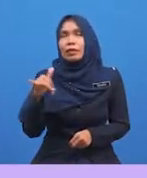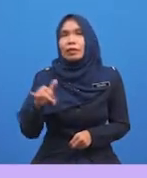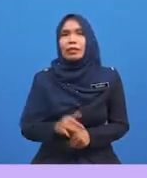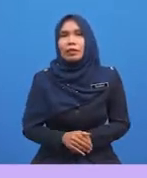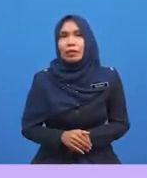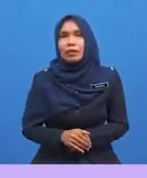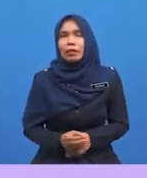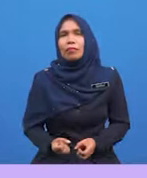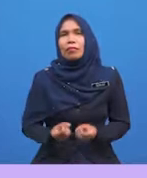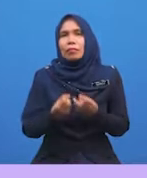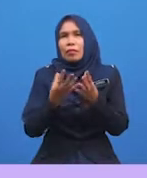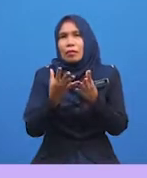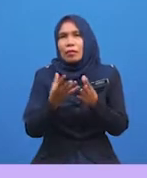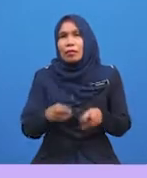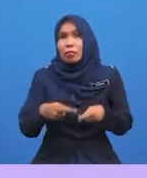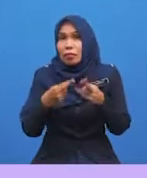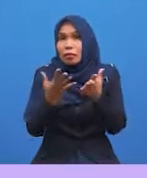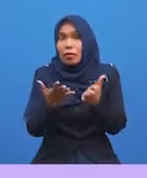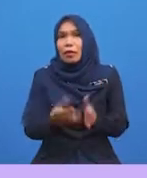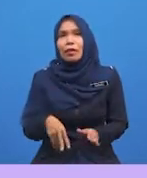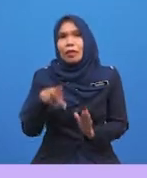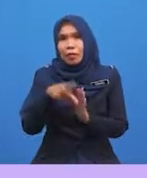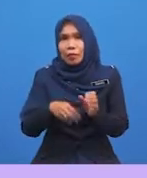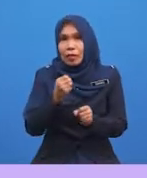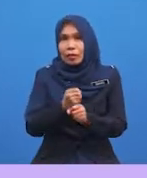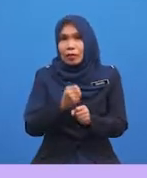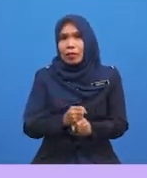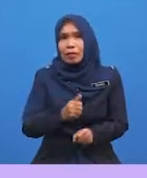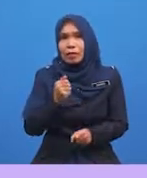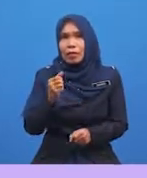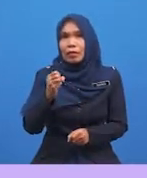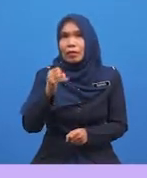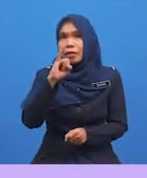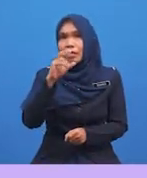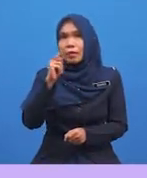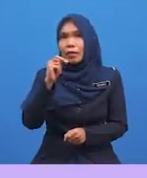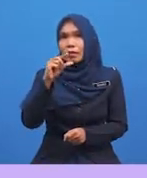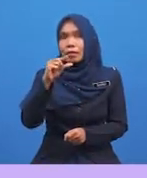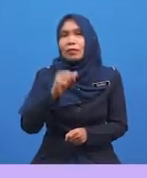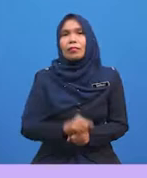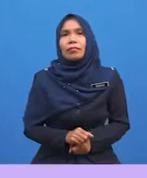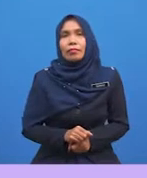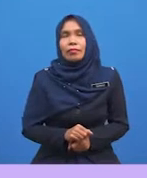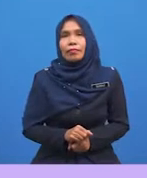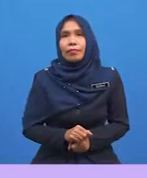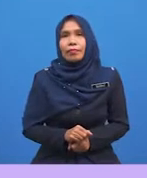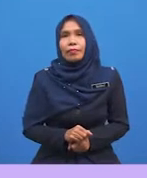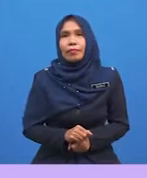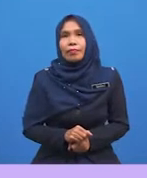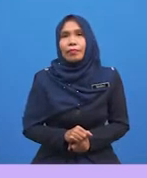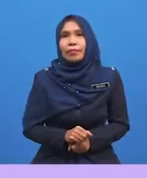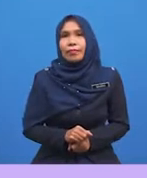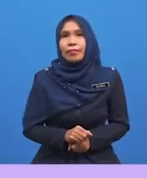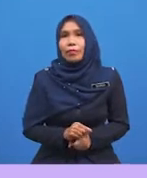pekerja asing yang berminat untuk bekerja di Malaysia sebagai operator kilang.